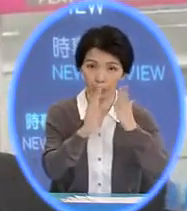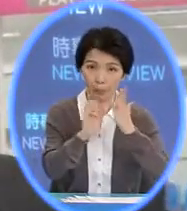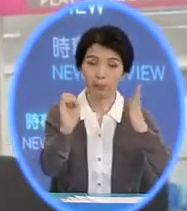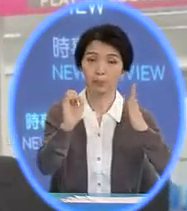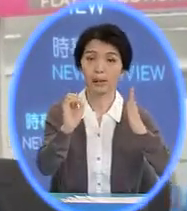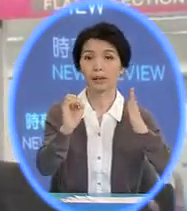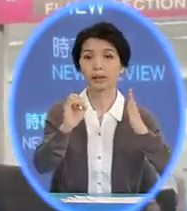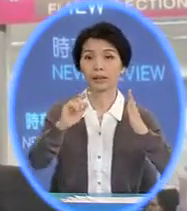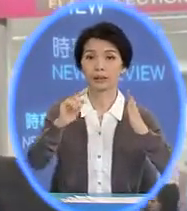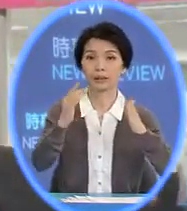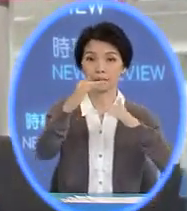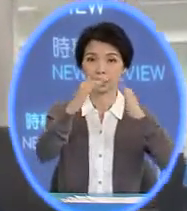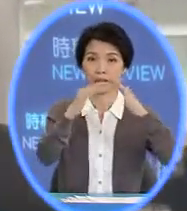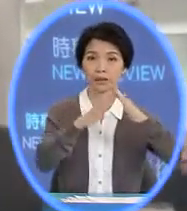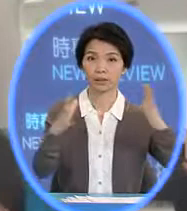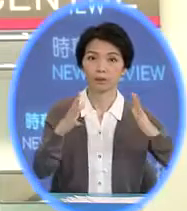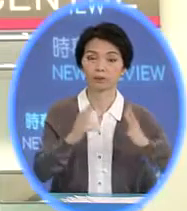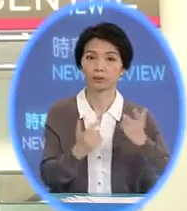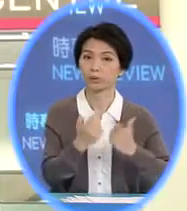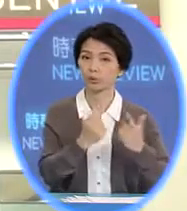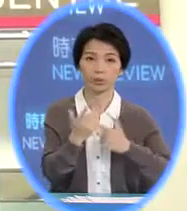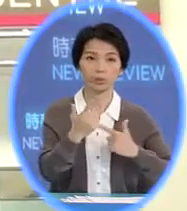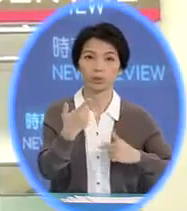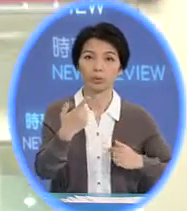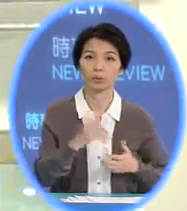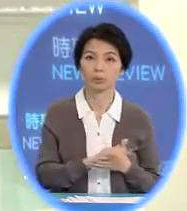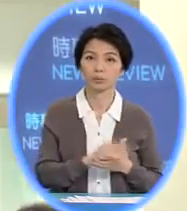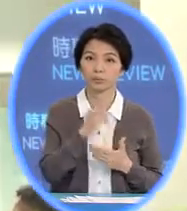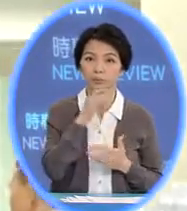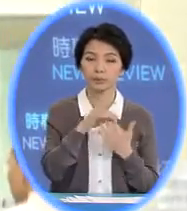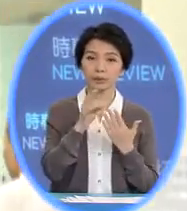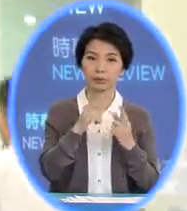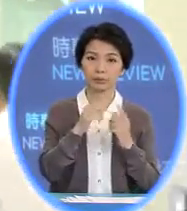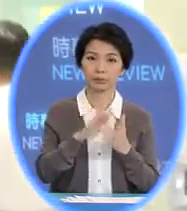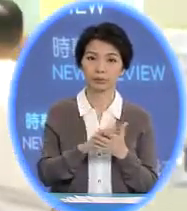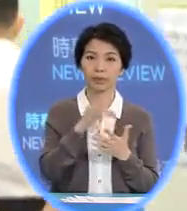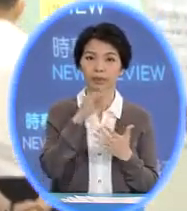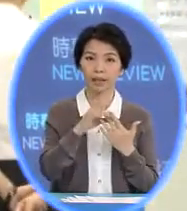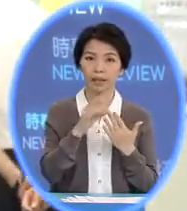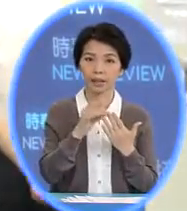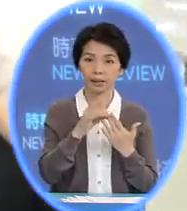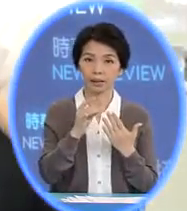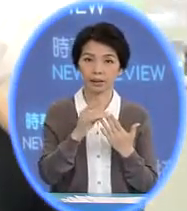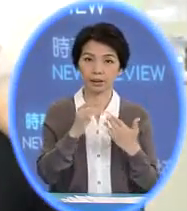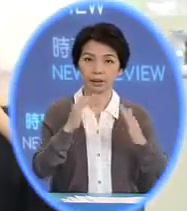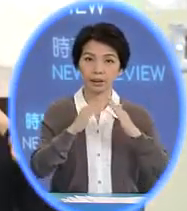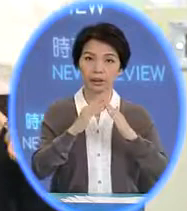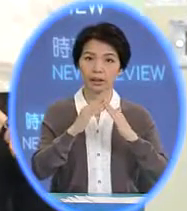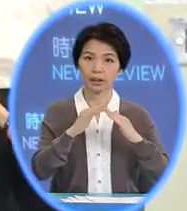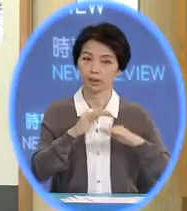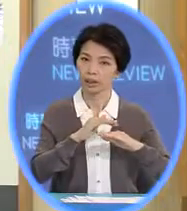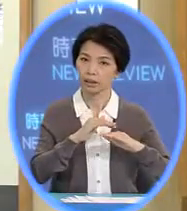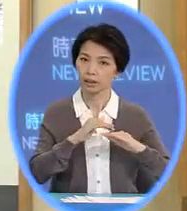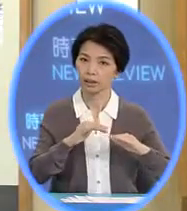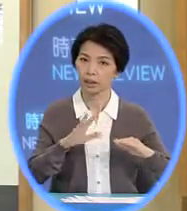差唔多500， 近住500尺咯，係啊， 爭好遠。 亦有嚟揀樓嘅市民話， 揀呢啲單位嘅時候都會有底線。 佢